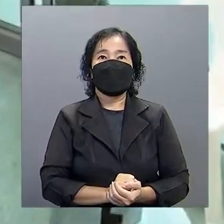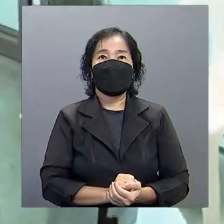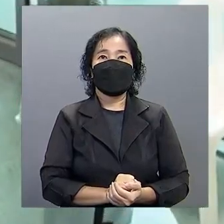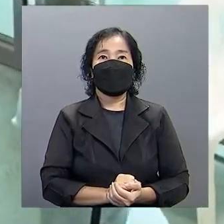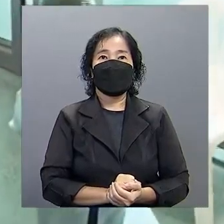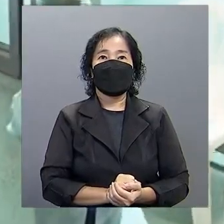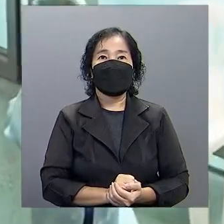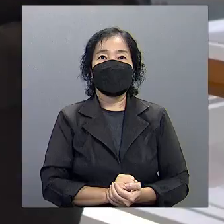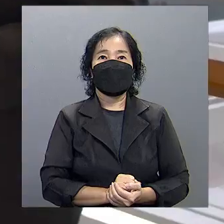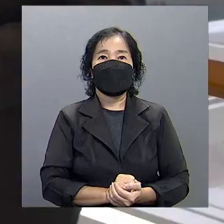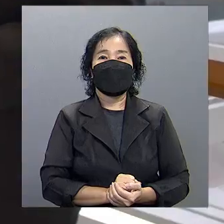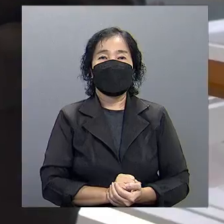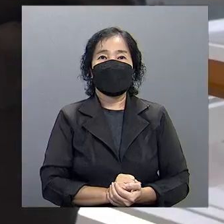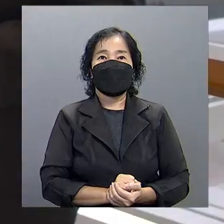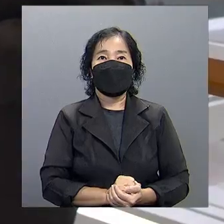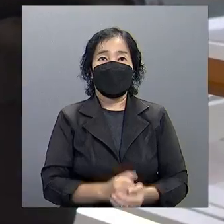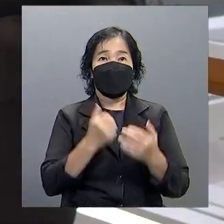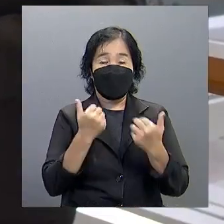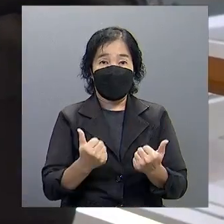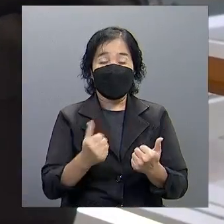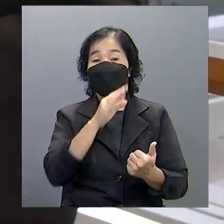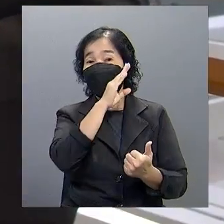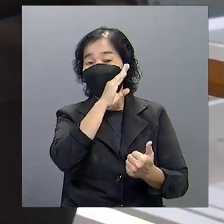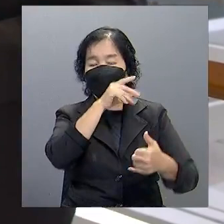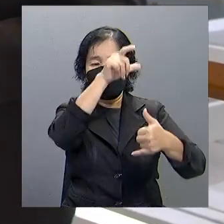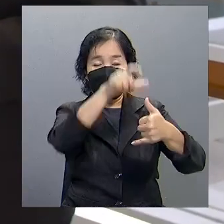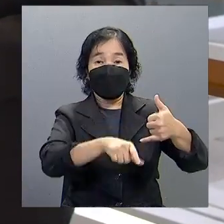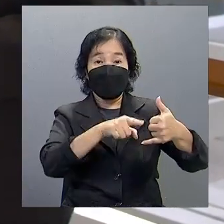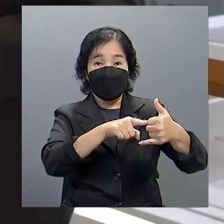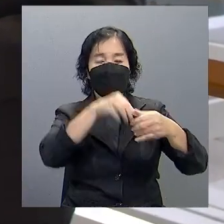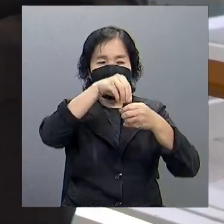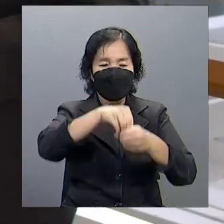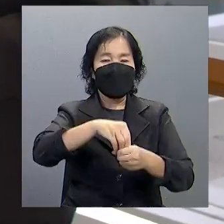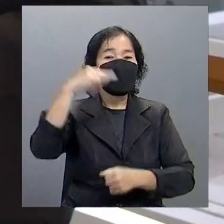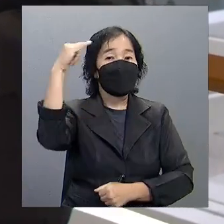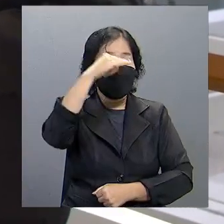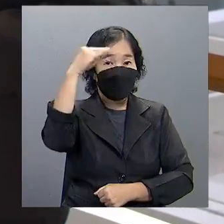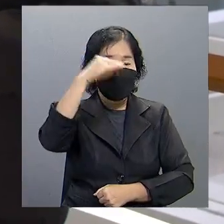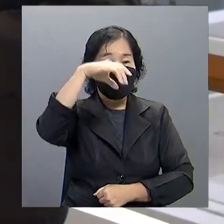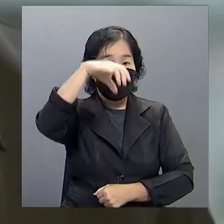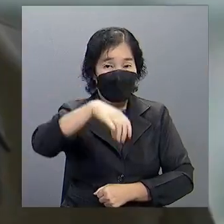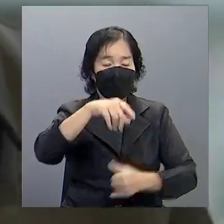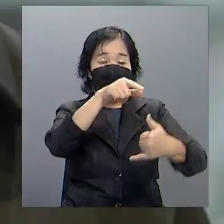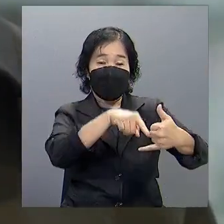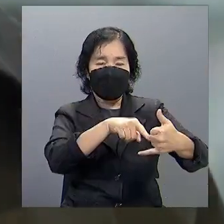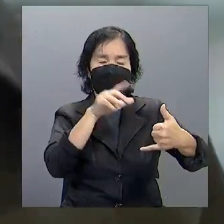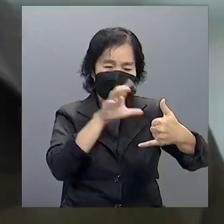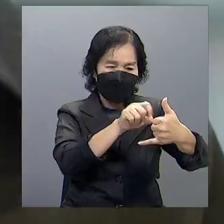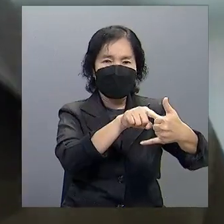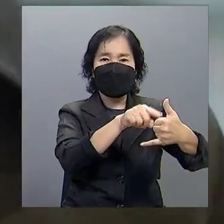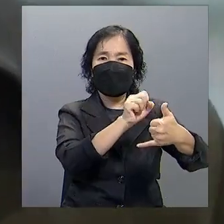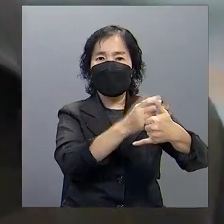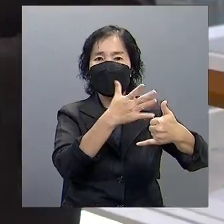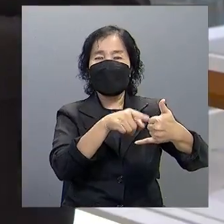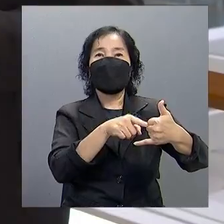และอย่างนี้ในกรณีที่เราเจอคนในสนามบิน ครับ เราจะต้องมีแบบวิธีการสังเกตหรือเฝ้าระวังยังไงพี ่เอาขาเข้าหรือขาออก